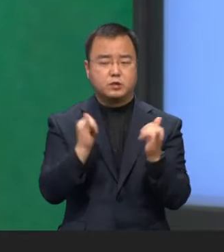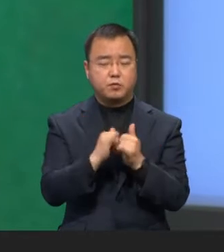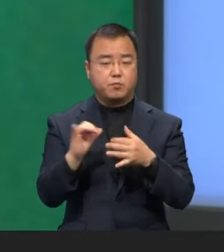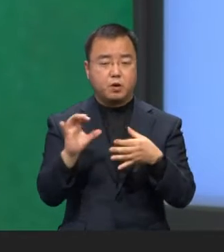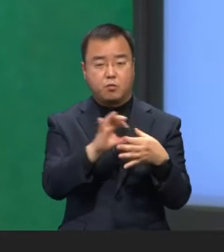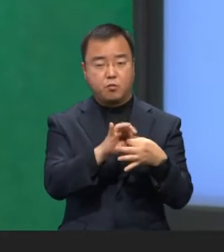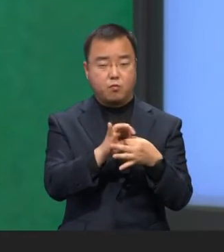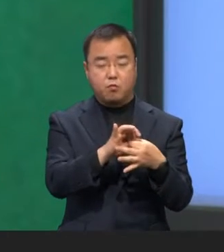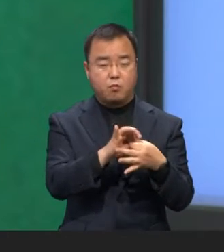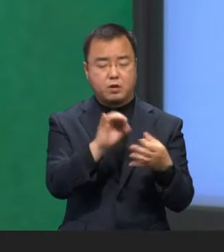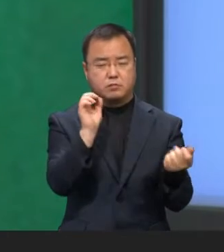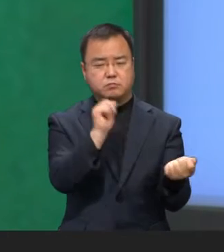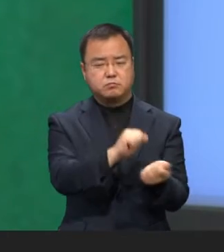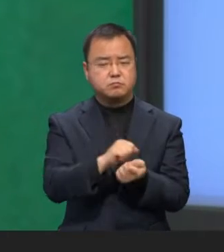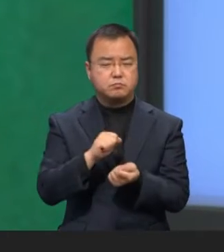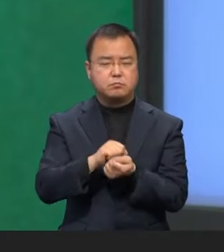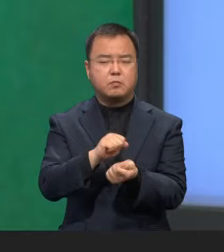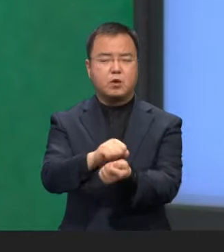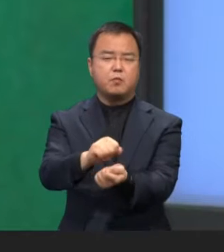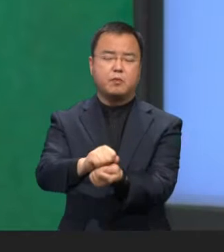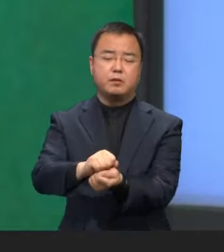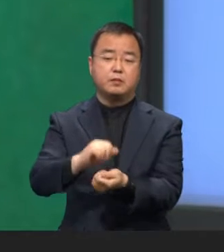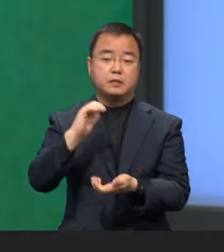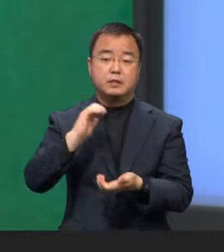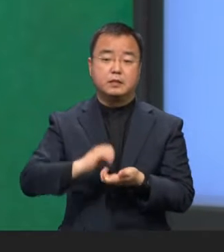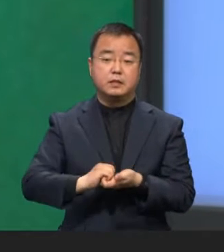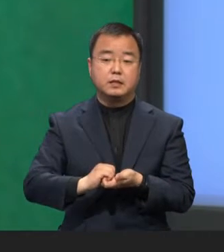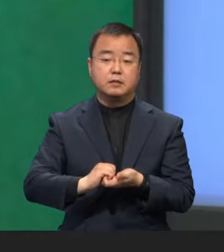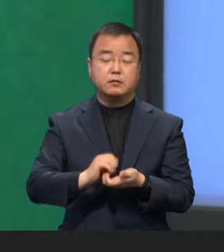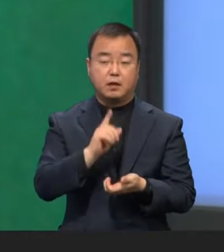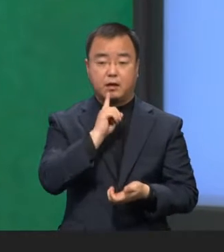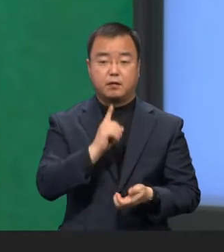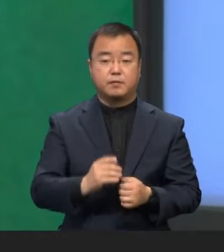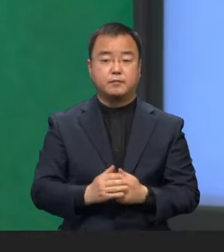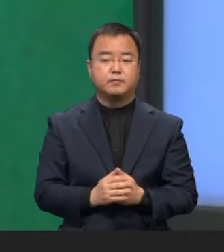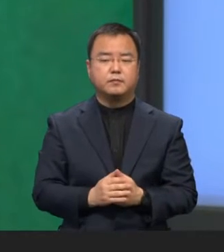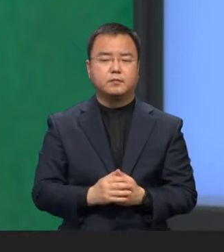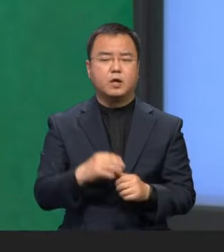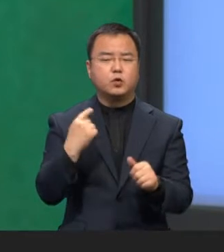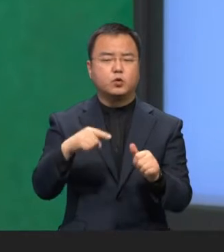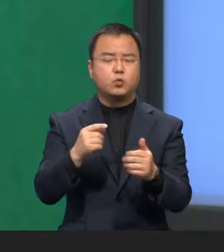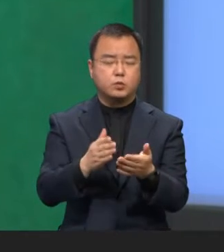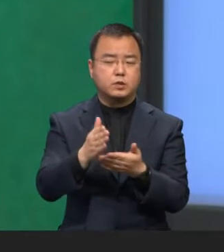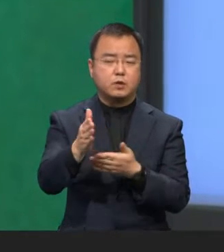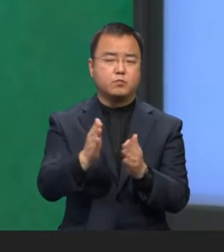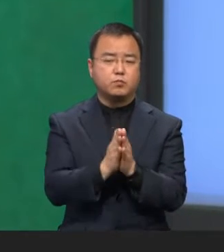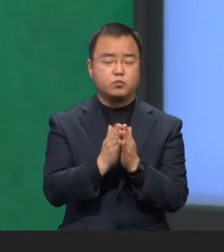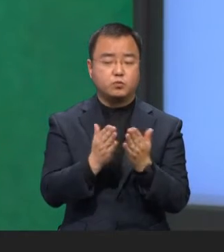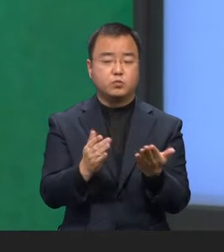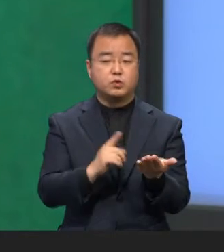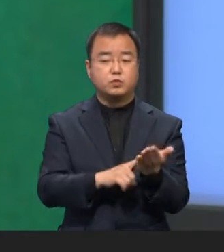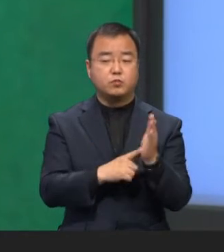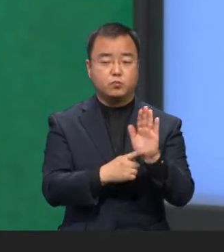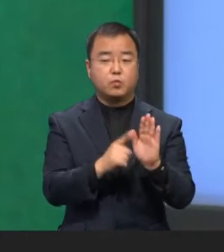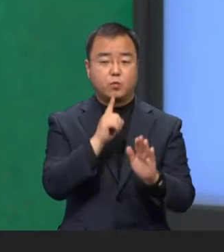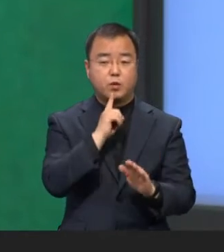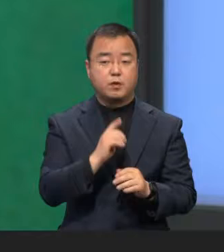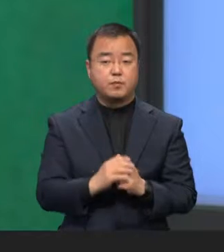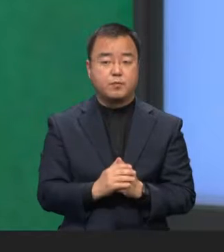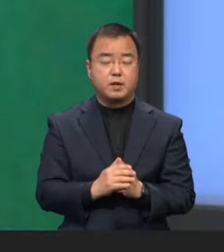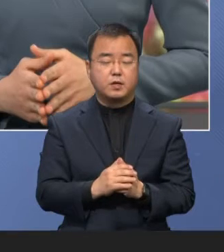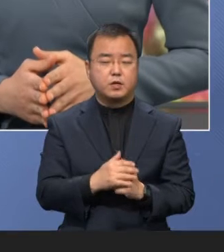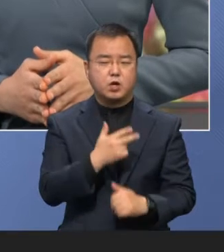코로나19 전염이 제한적이다 이런 연구 결과가 나온 겁니다. 예. 교육 전문지 타임스 하이어드 에듀케이션에 따르면요.